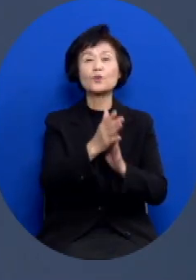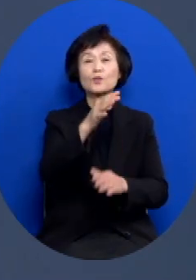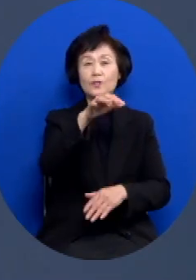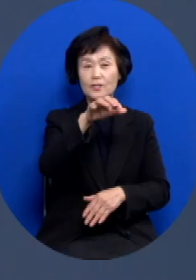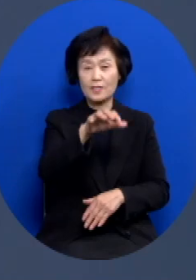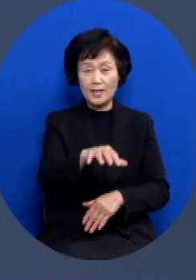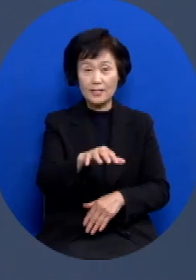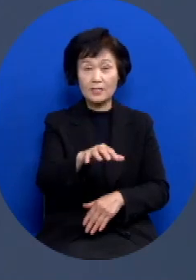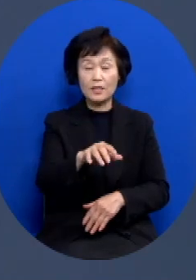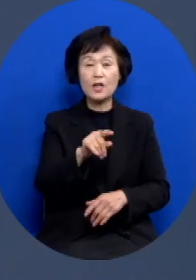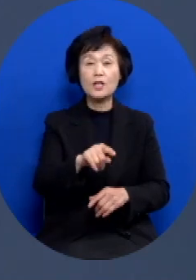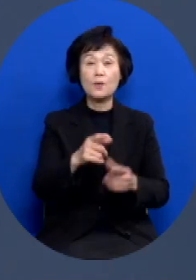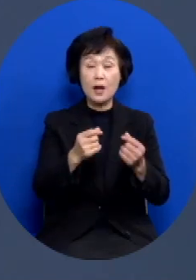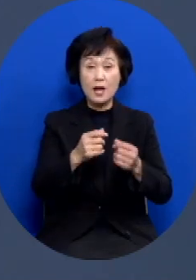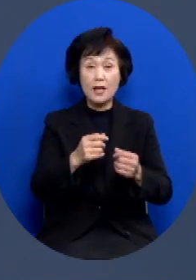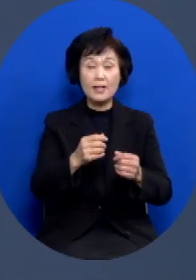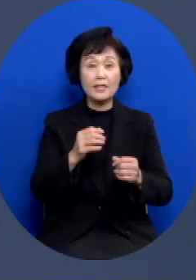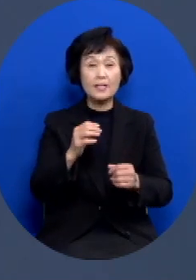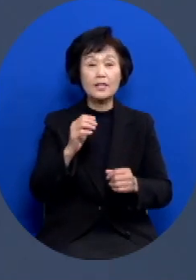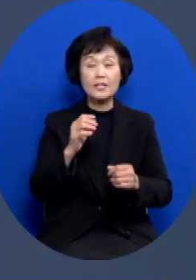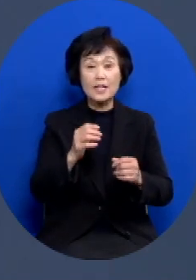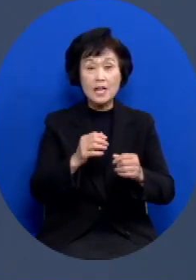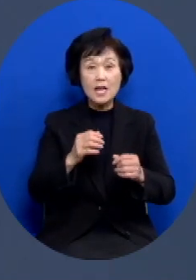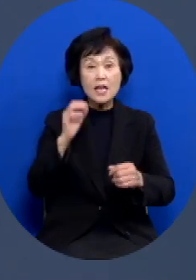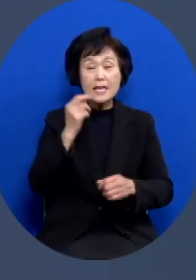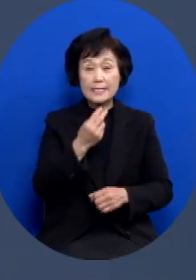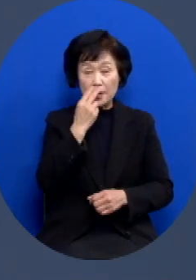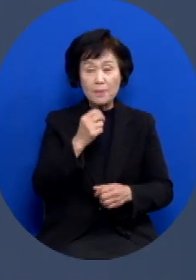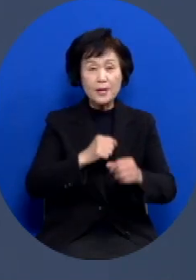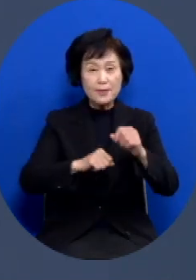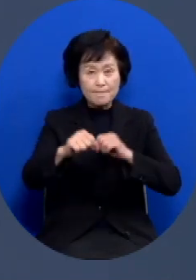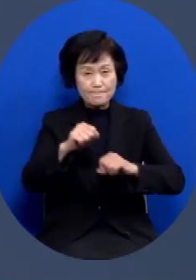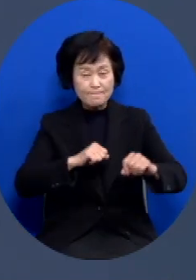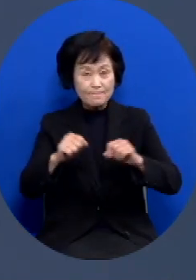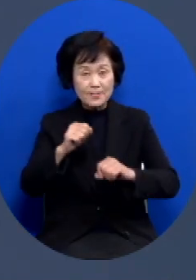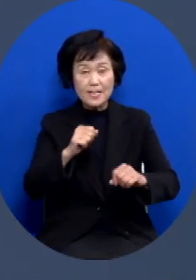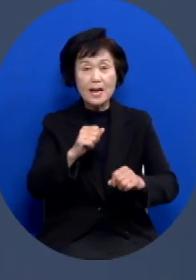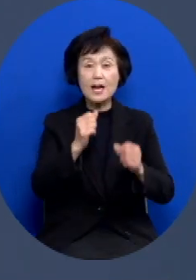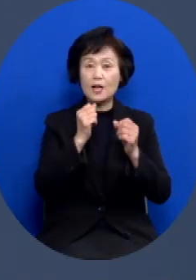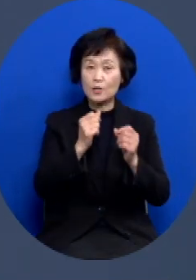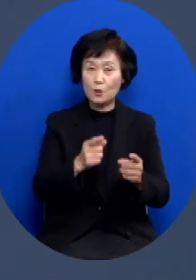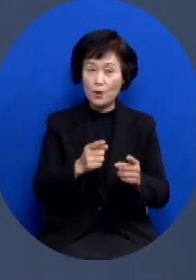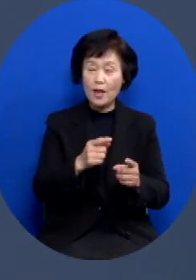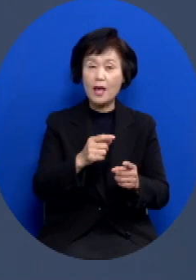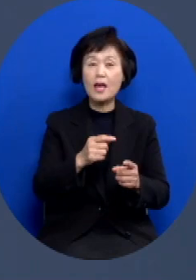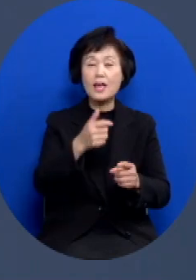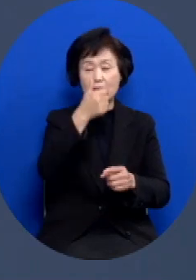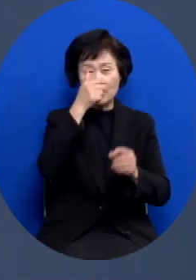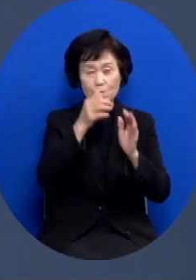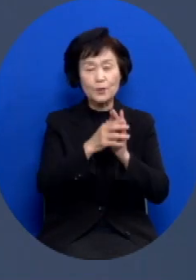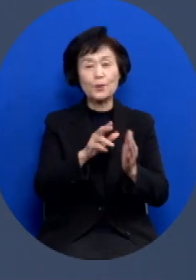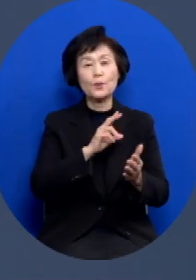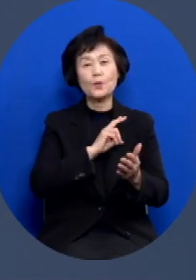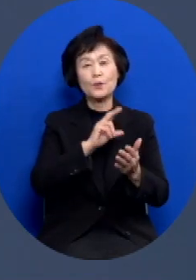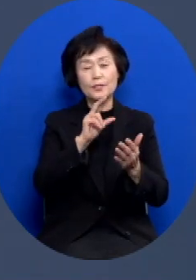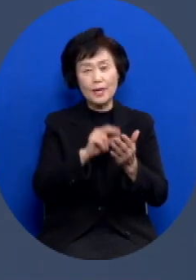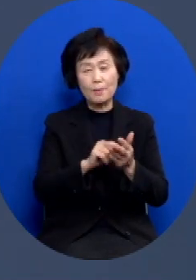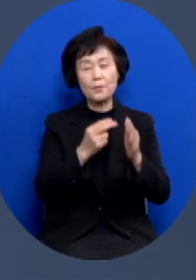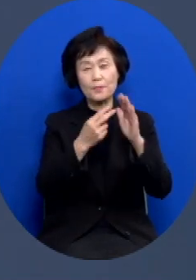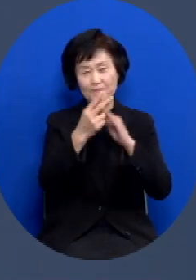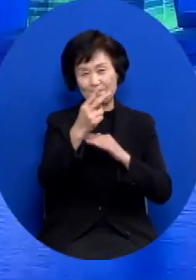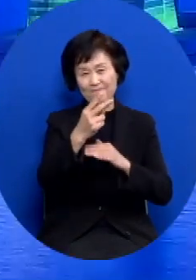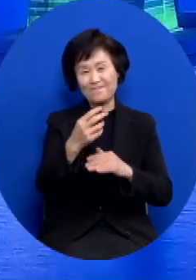바로 이런 운동의 또 물꼬를 트는 기회와 또 기도 제목 그리고 비전을